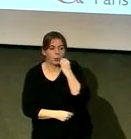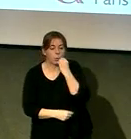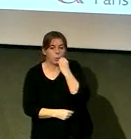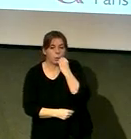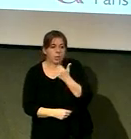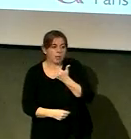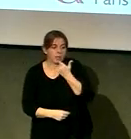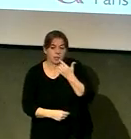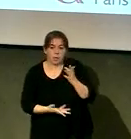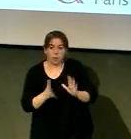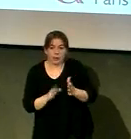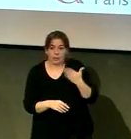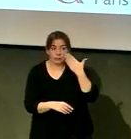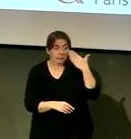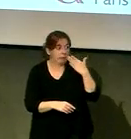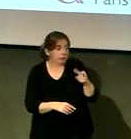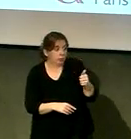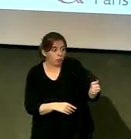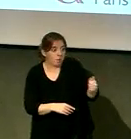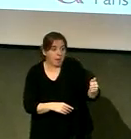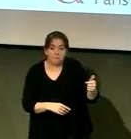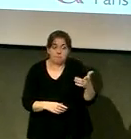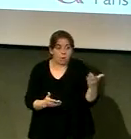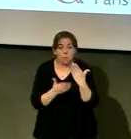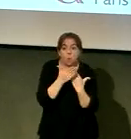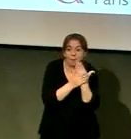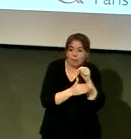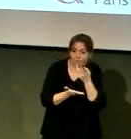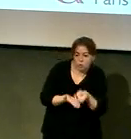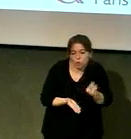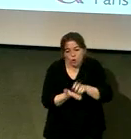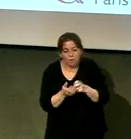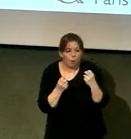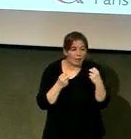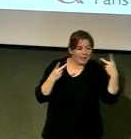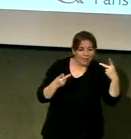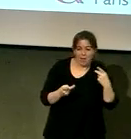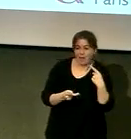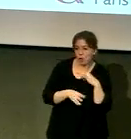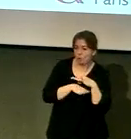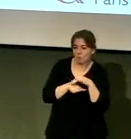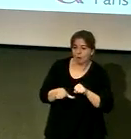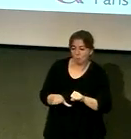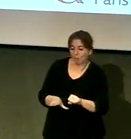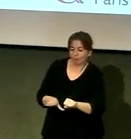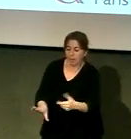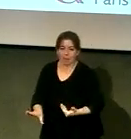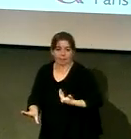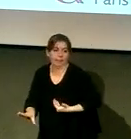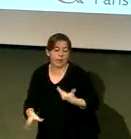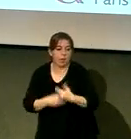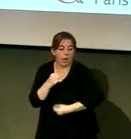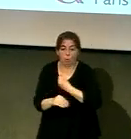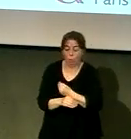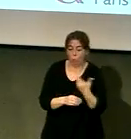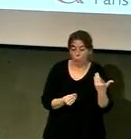réussir à se lever pour amener l'enfant à la maternelle, qui fait que l'enfant va voir des choses qu'il ne doit pas